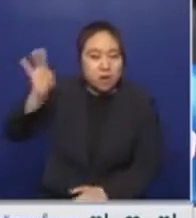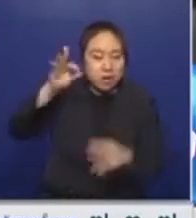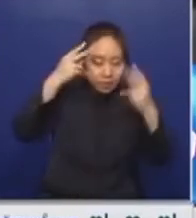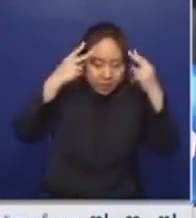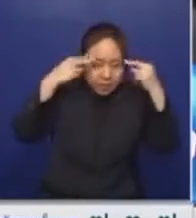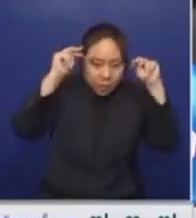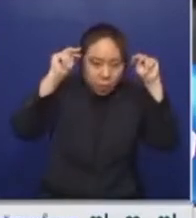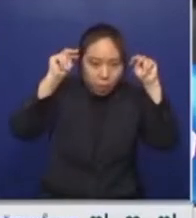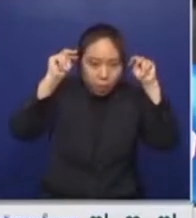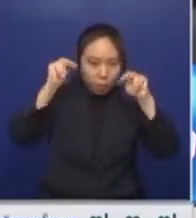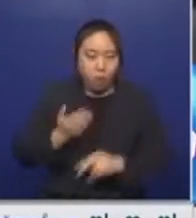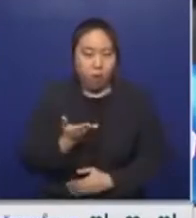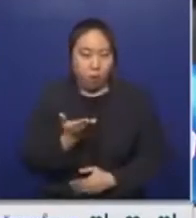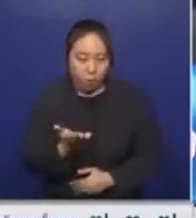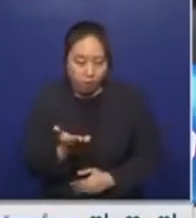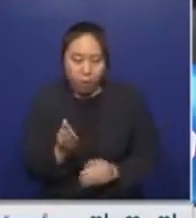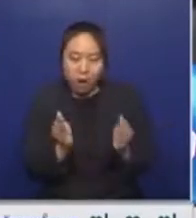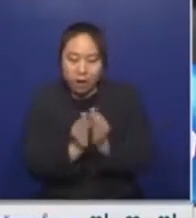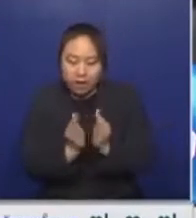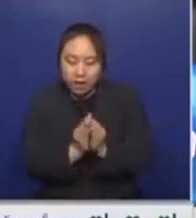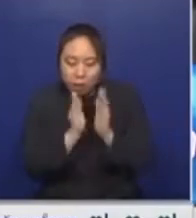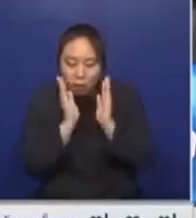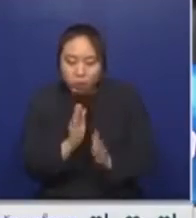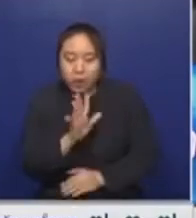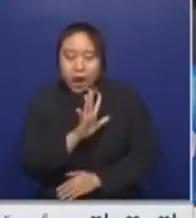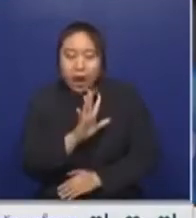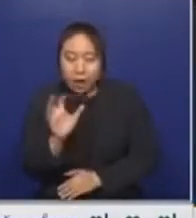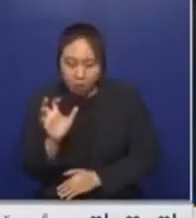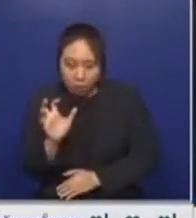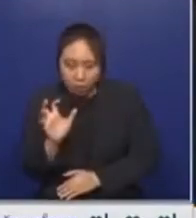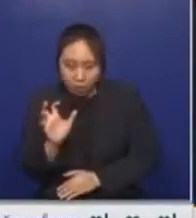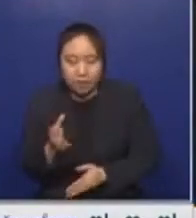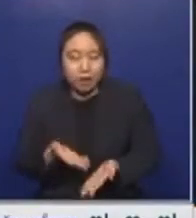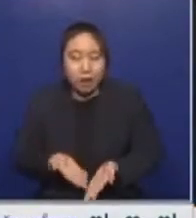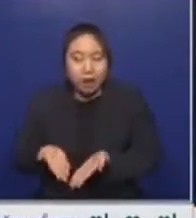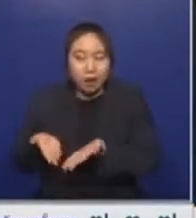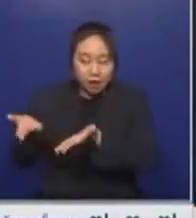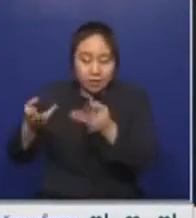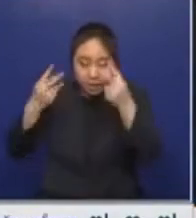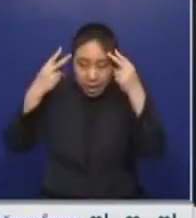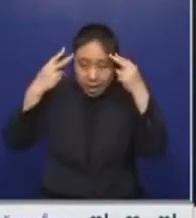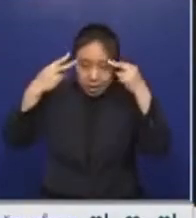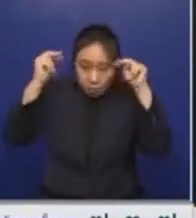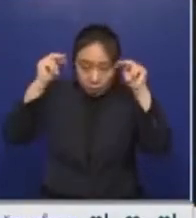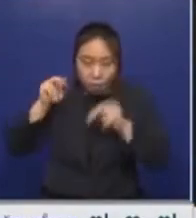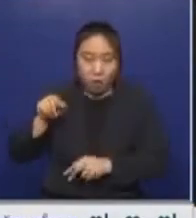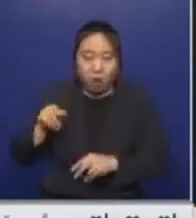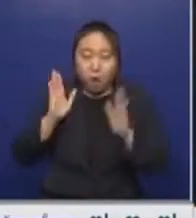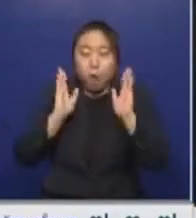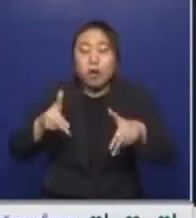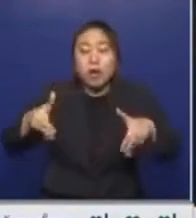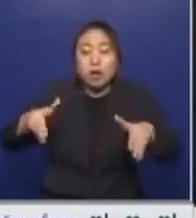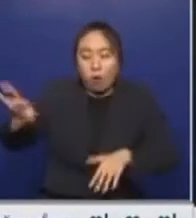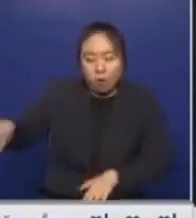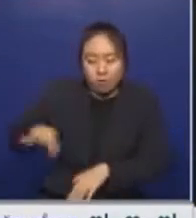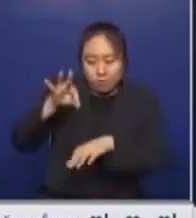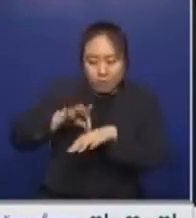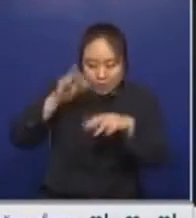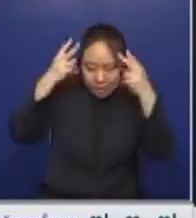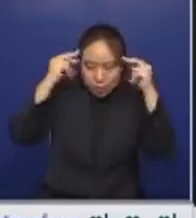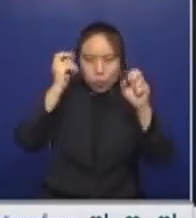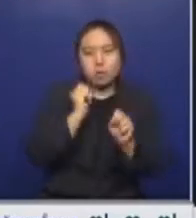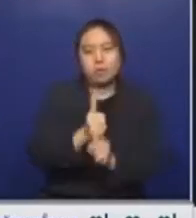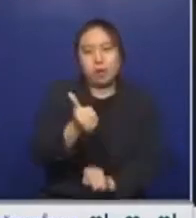ก็ขอแค่500 เสียงนะคะก็สามารถเปิดทางให้นายกคนนอกเนี่ยเข้ามาเป็นนายกได้แล้วนะค